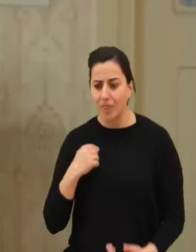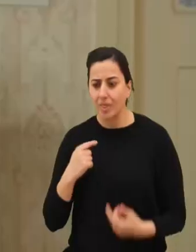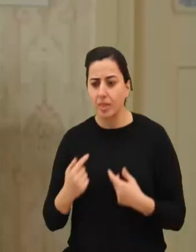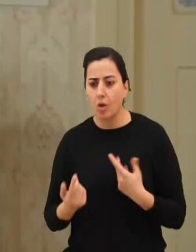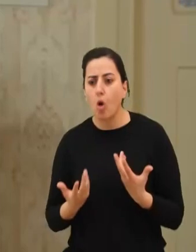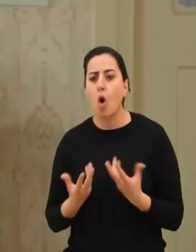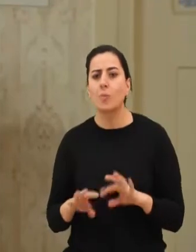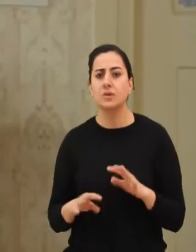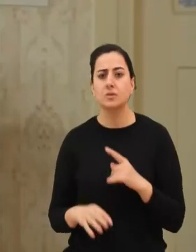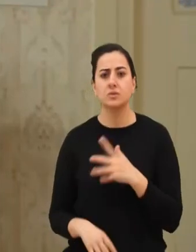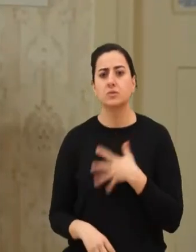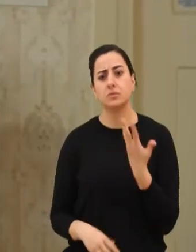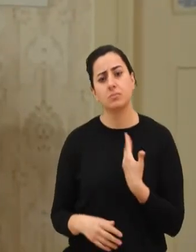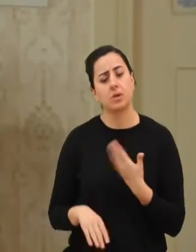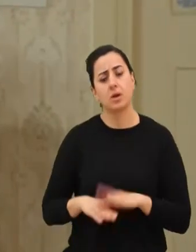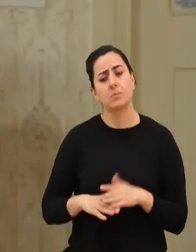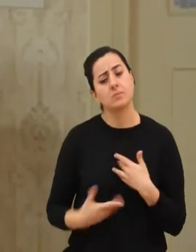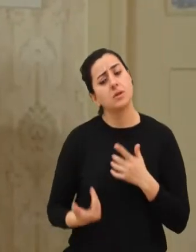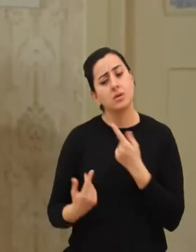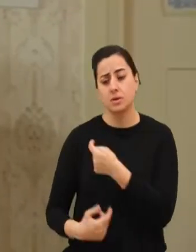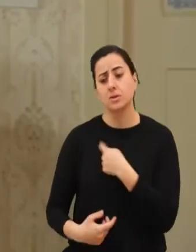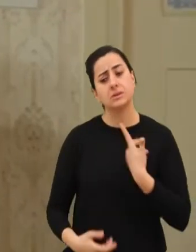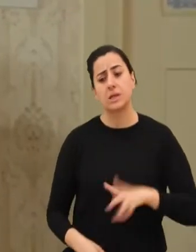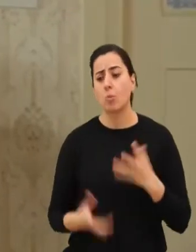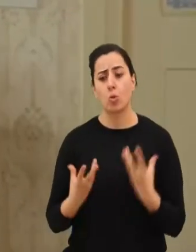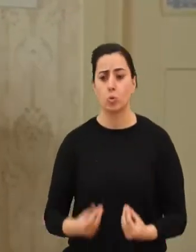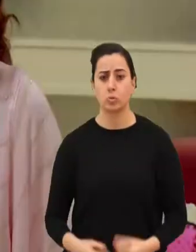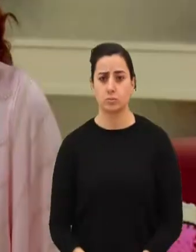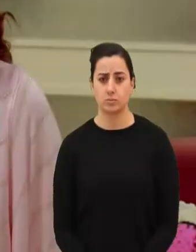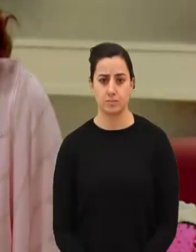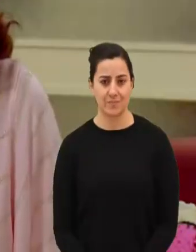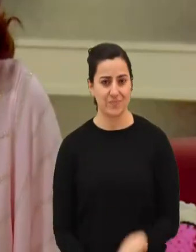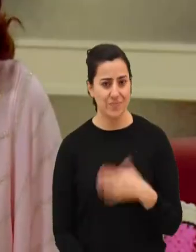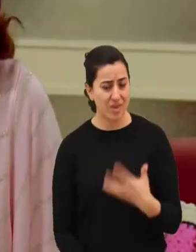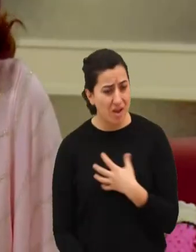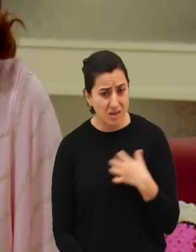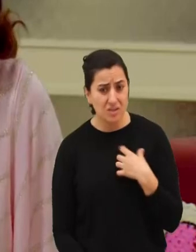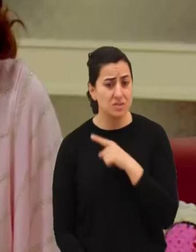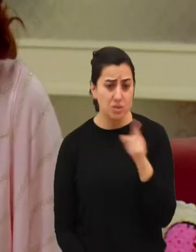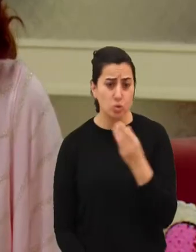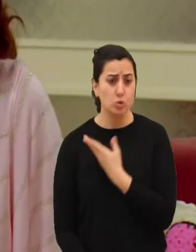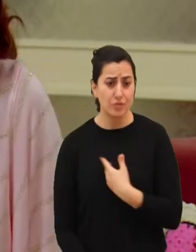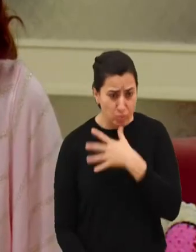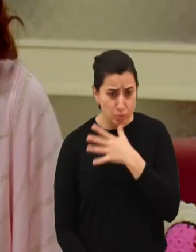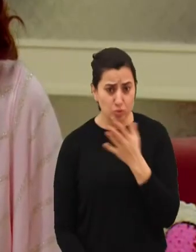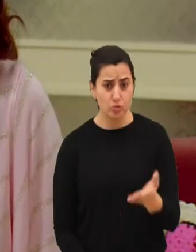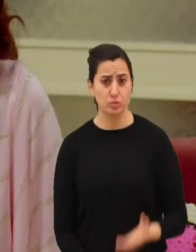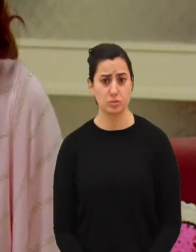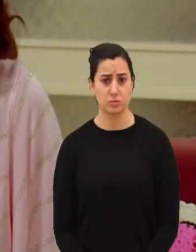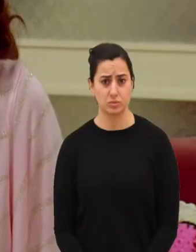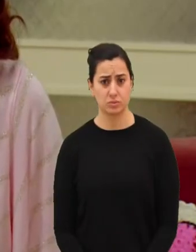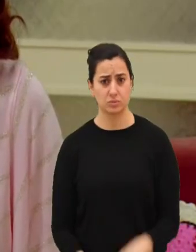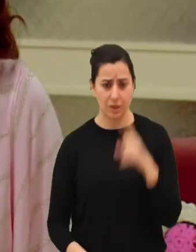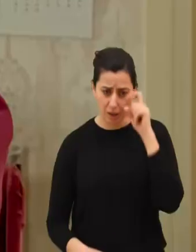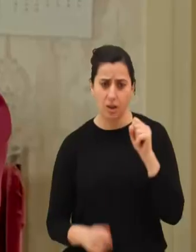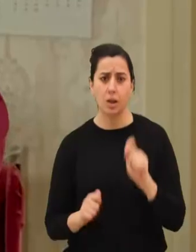kızım. Yani istemedi. Demek artık beni sevmiyor. Anne ya, babam seni çok seviyor biliyorsun.